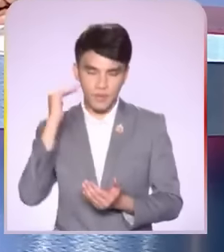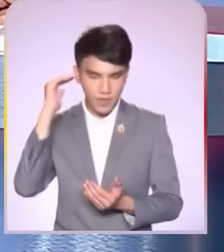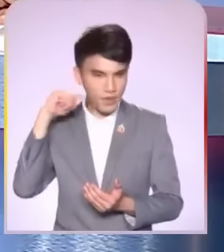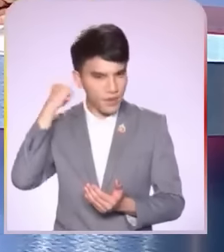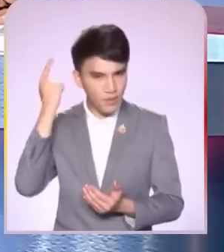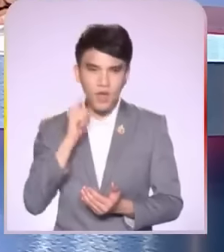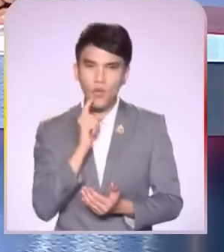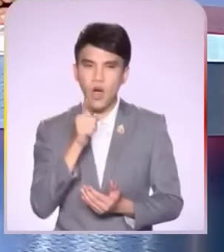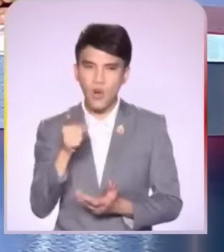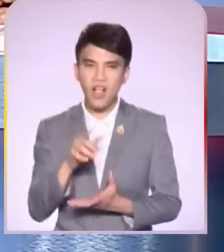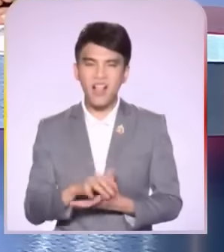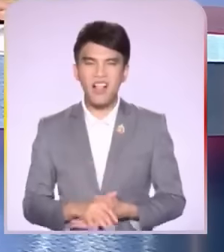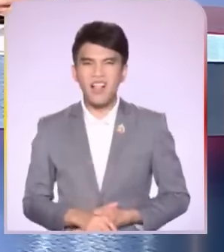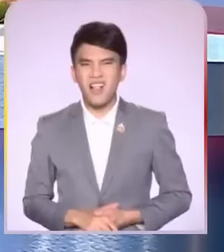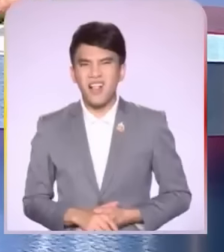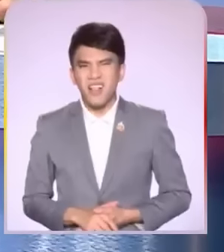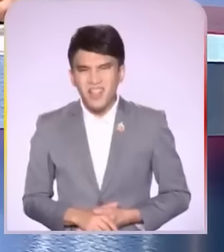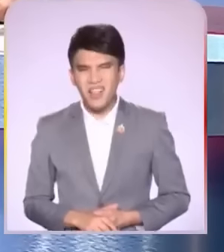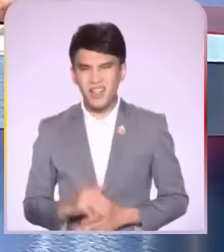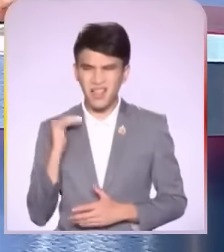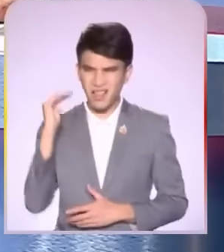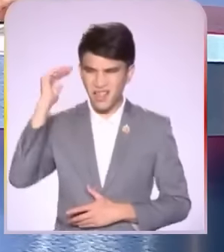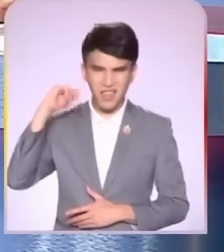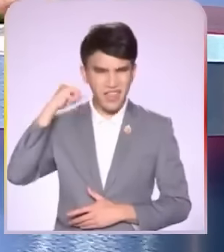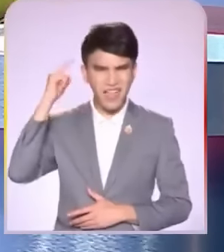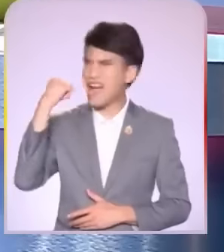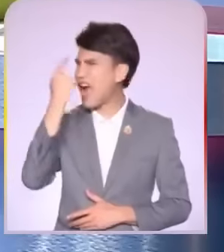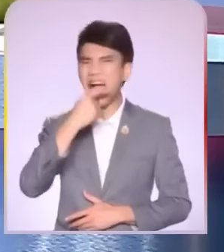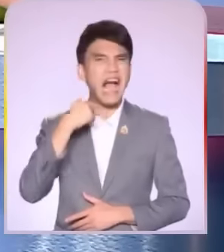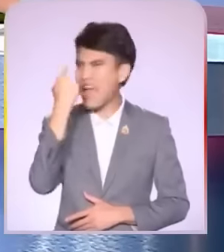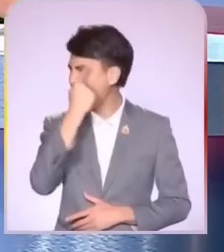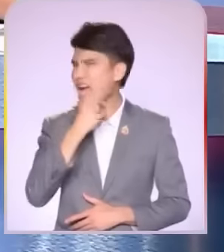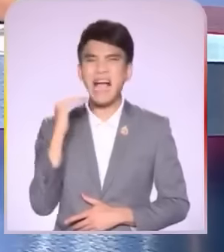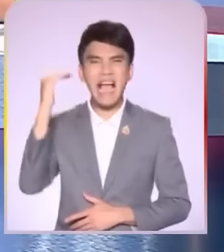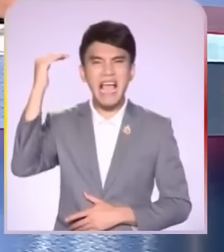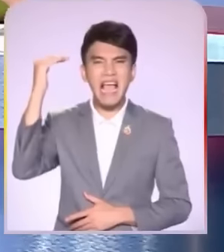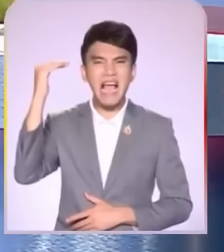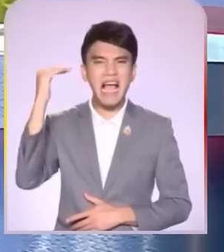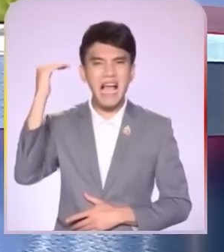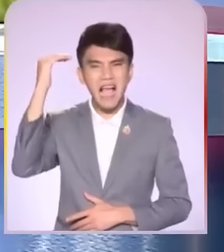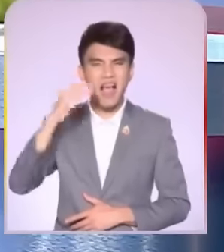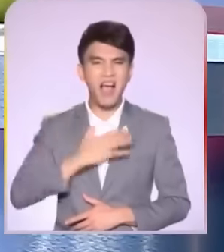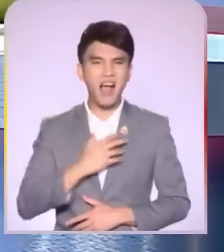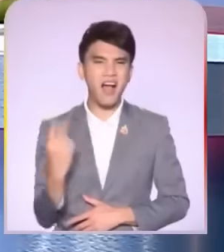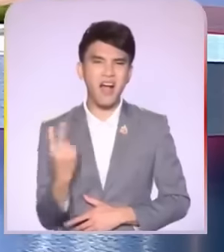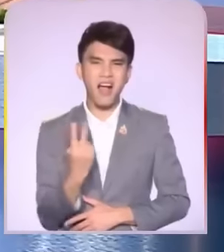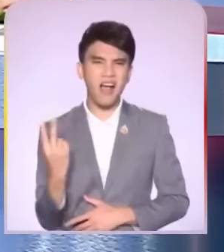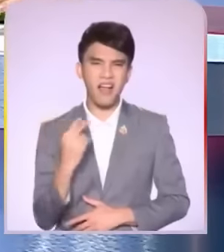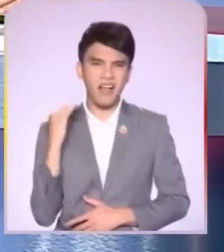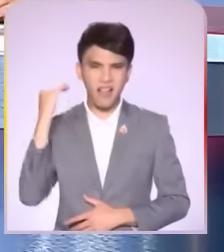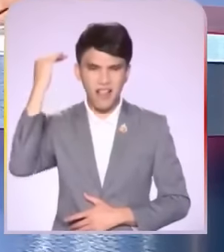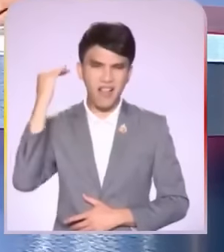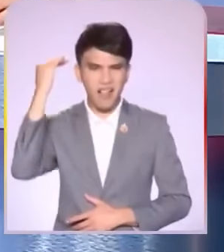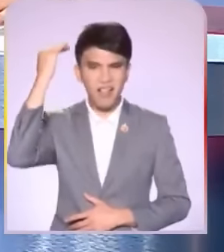คนเขาแซวพี่ทินด้วยครับ เดี๋ยว ๆๆครับ พี่สาวใครพี่สาว2คนคืออะไร หมายถึงน้องน้องเขาเรียกเรา2คน โ